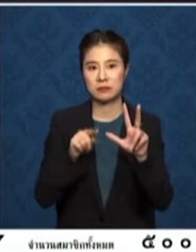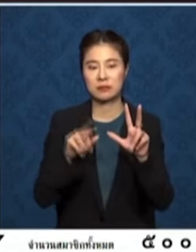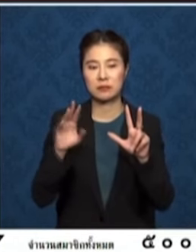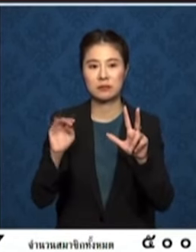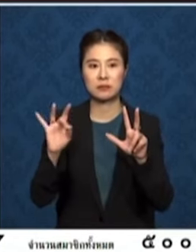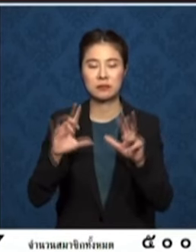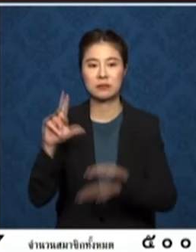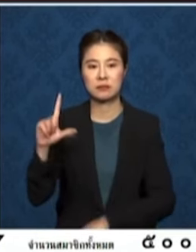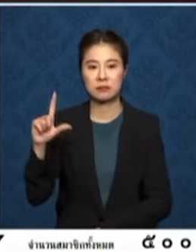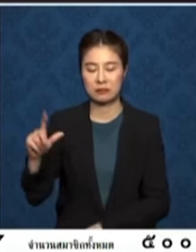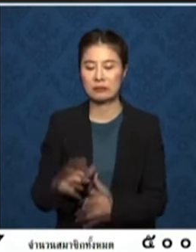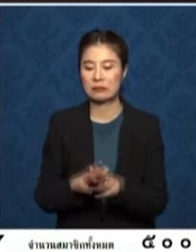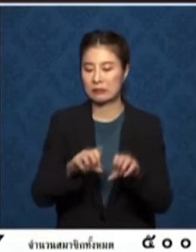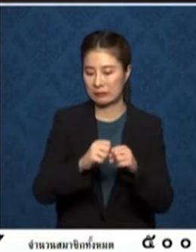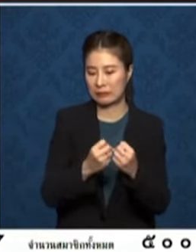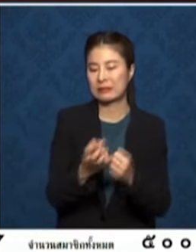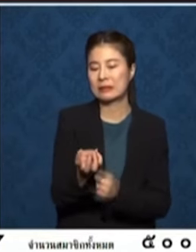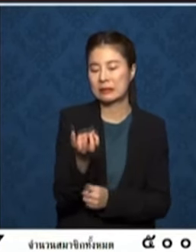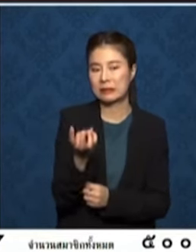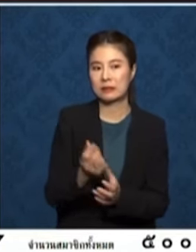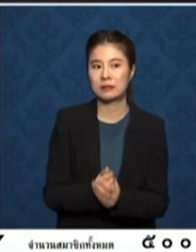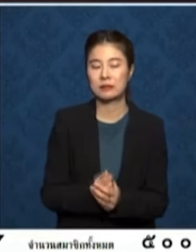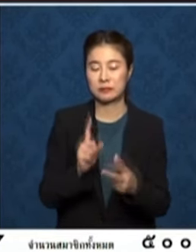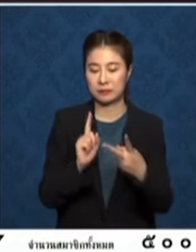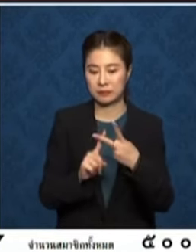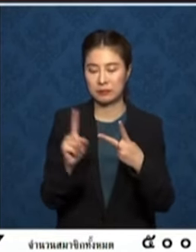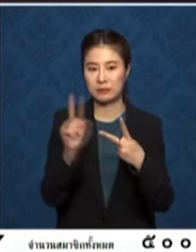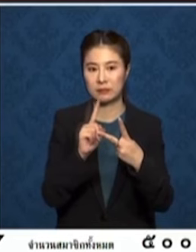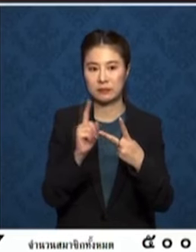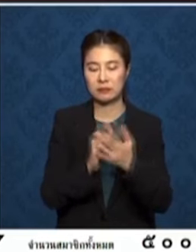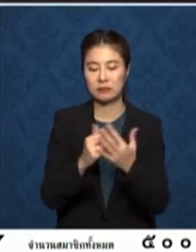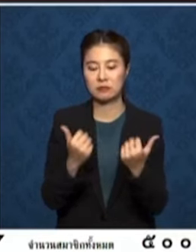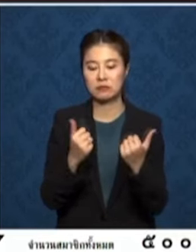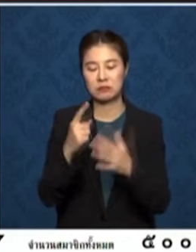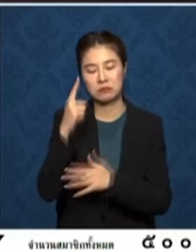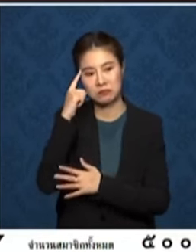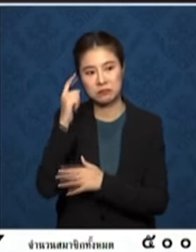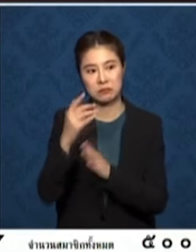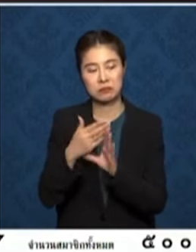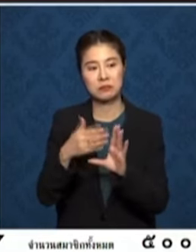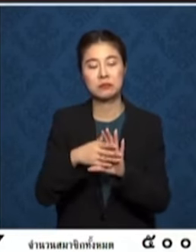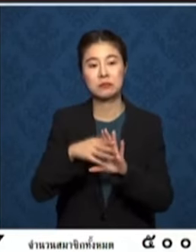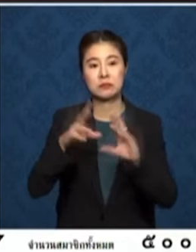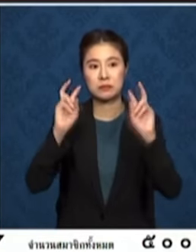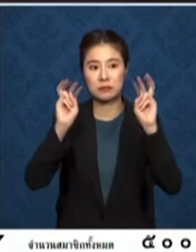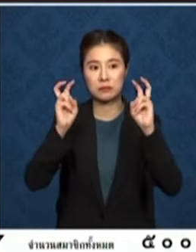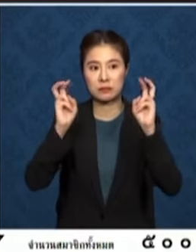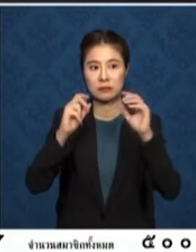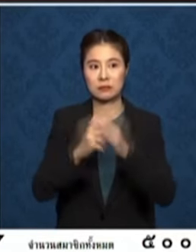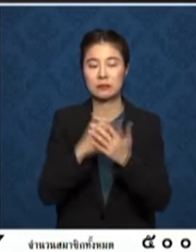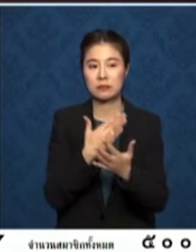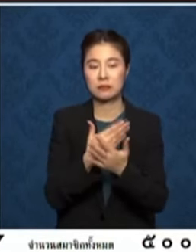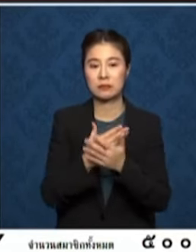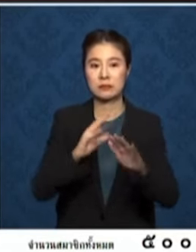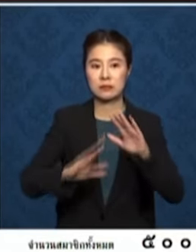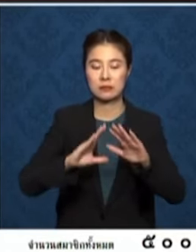่ะห